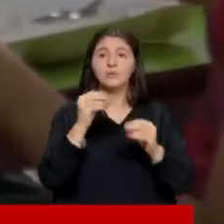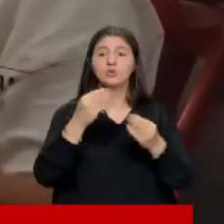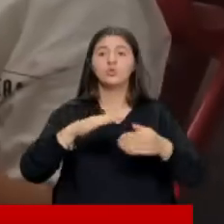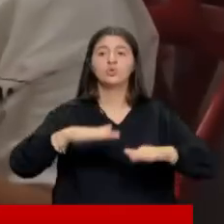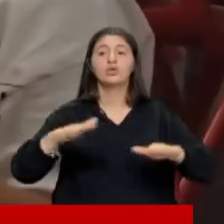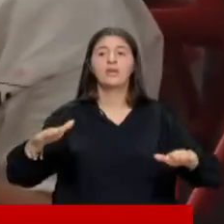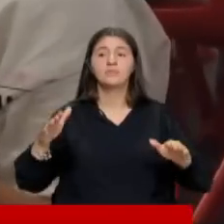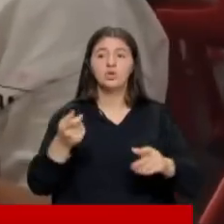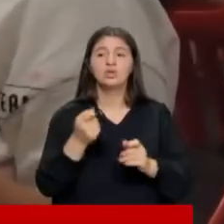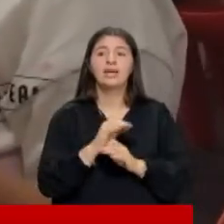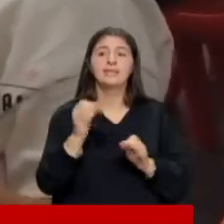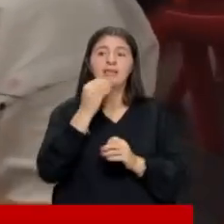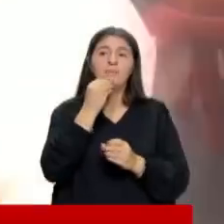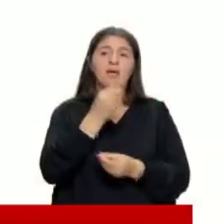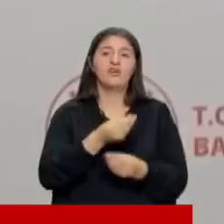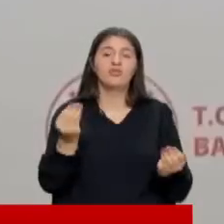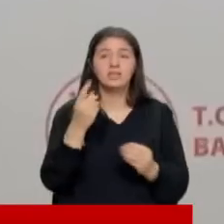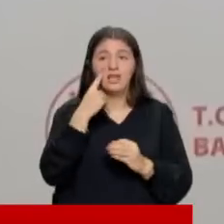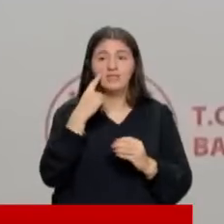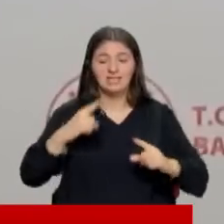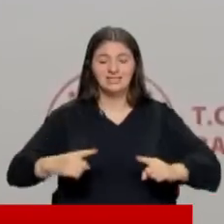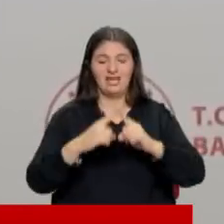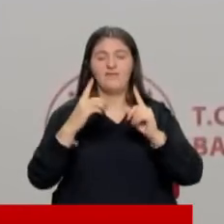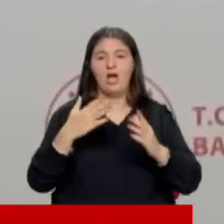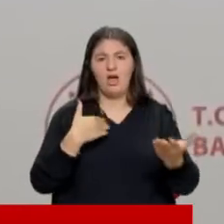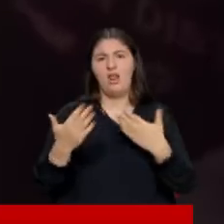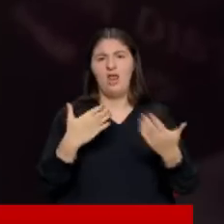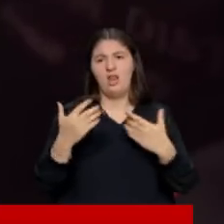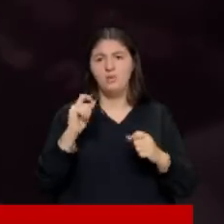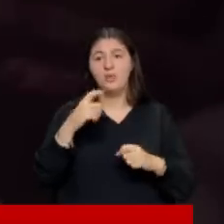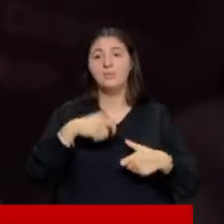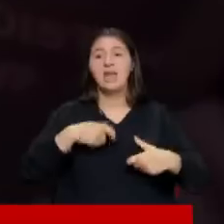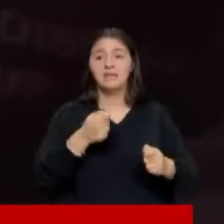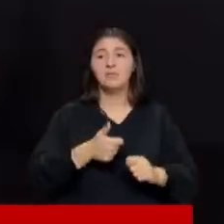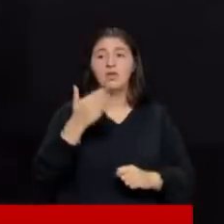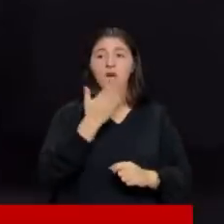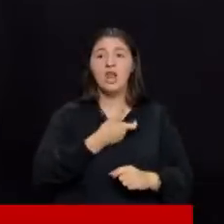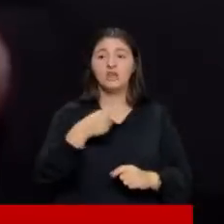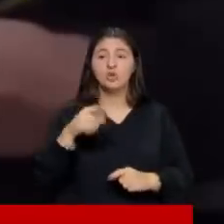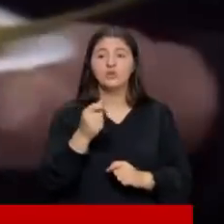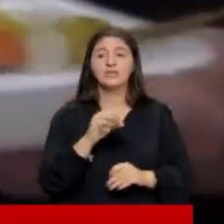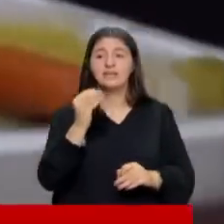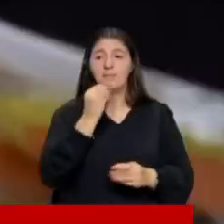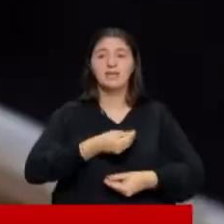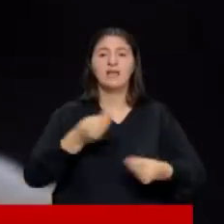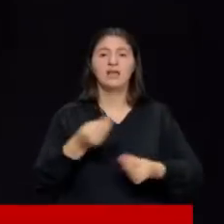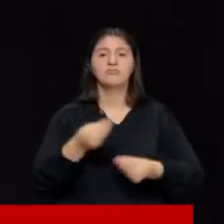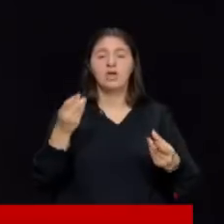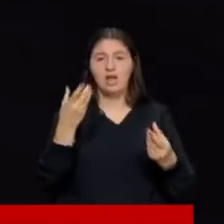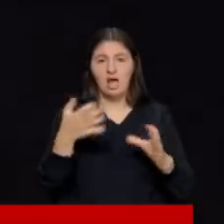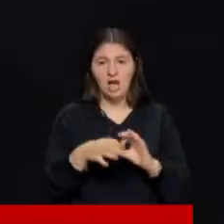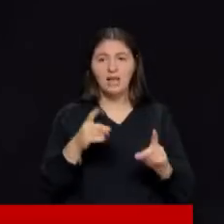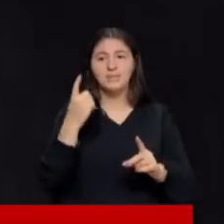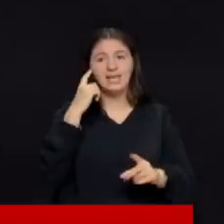çocuklarımıza ücretsiz yemek vereceğiz devletin zirvesinden sözler verildi Milli Eğitim Bakanlığı da ücretsiz yemek dağıtımı ile ilgili